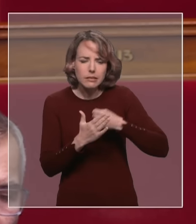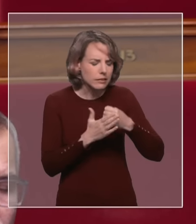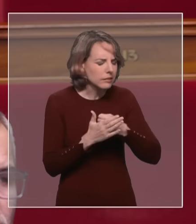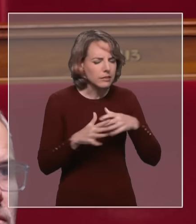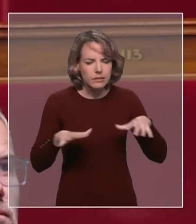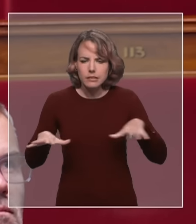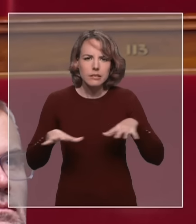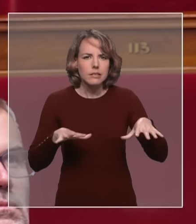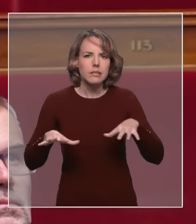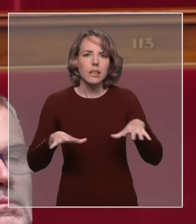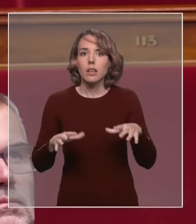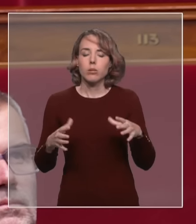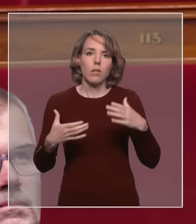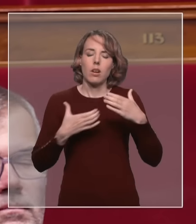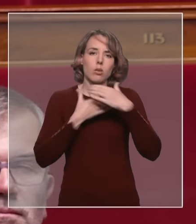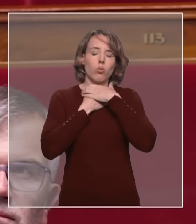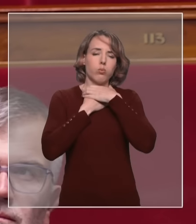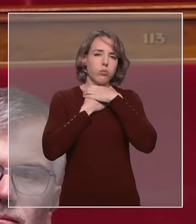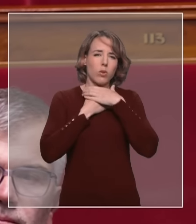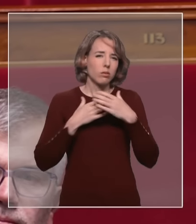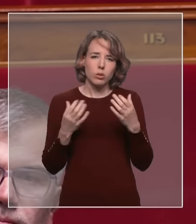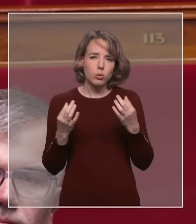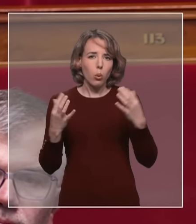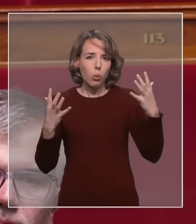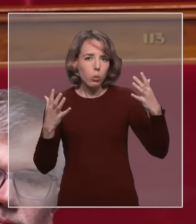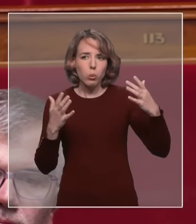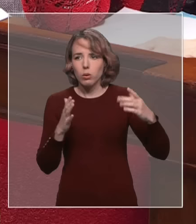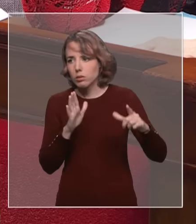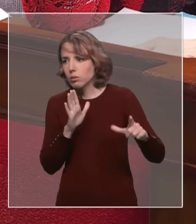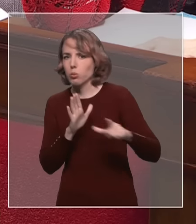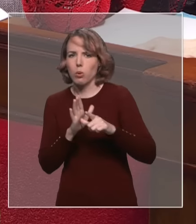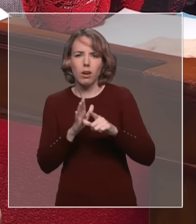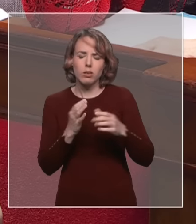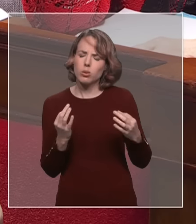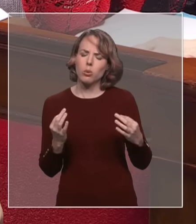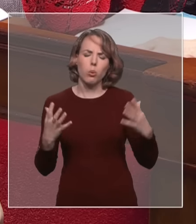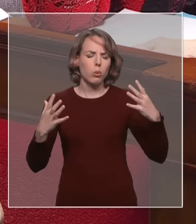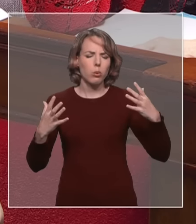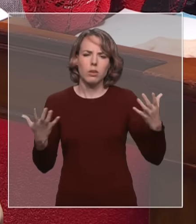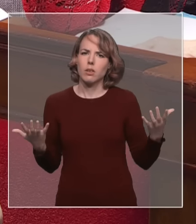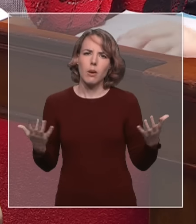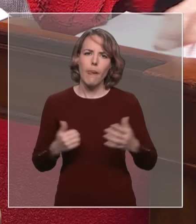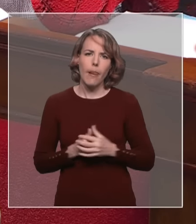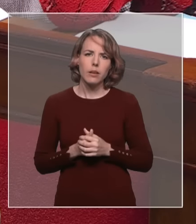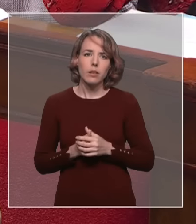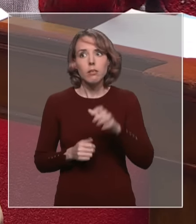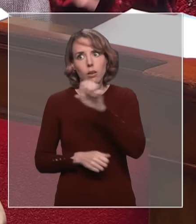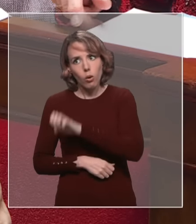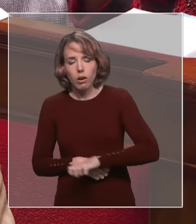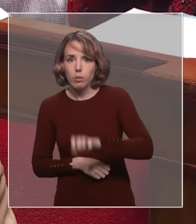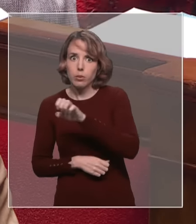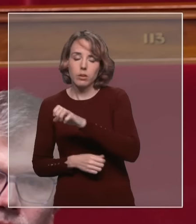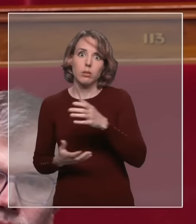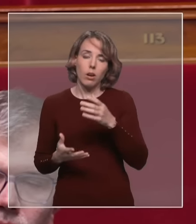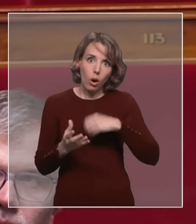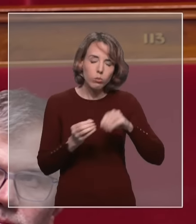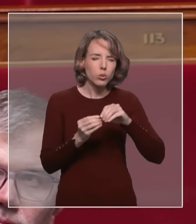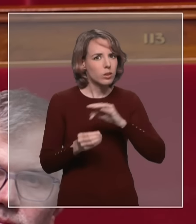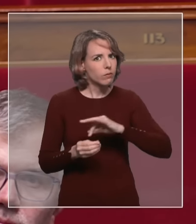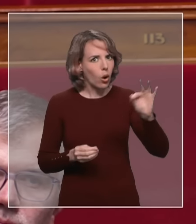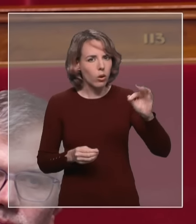se trouvent asphyxiés par des réglementations qui vont bien au-delà de celles imposées au niveau européen. Résultat,